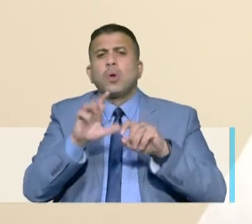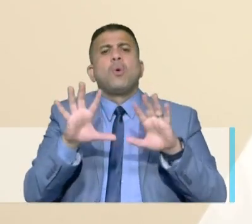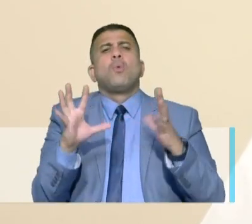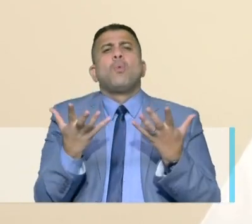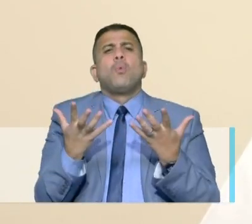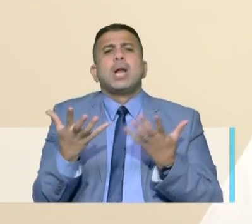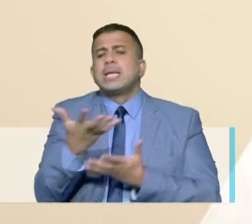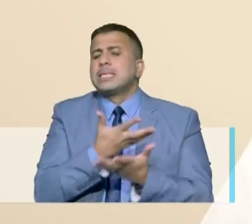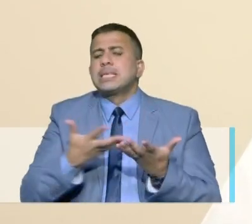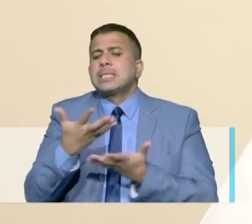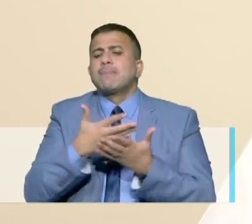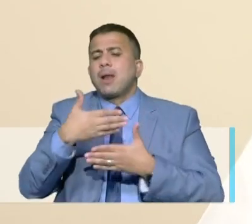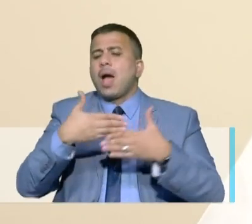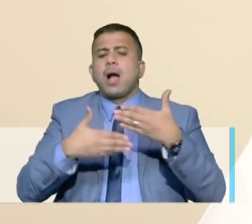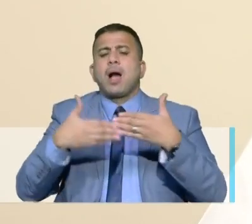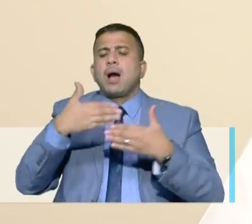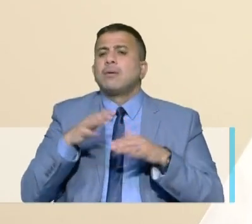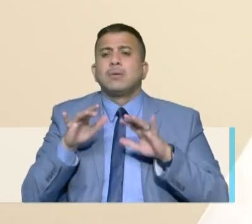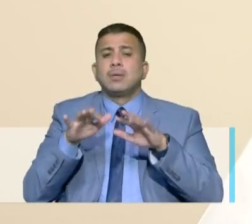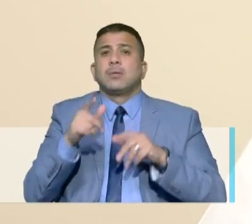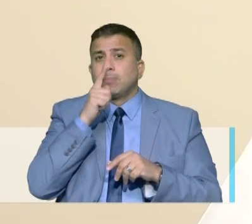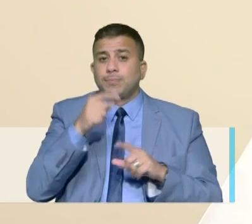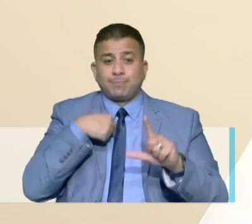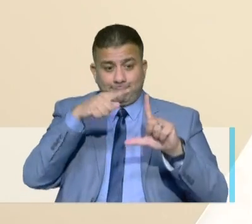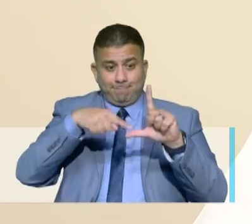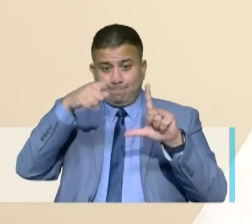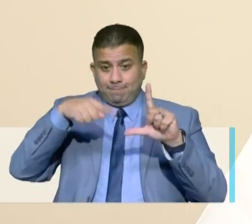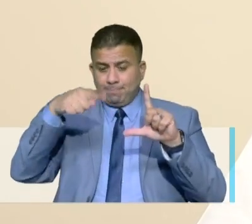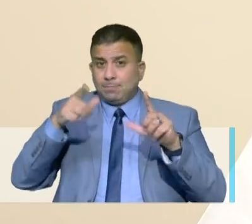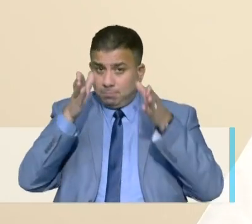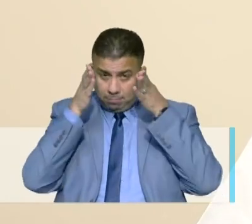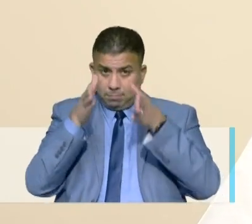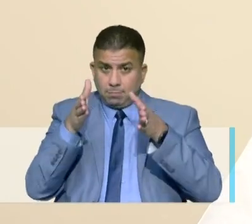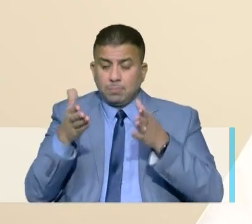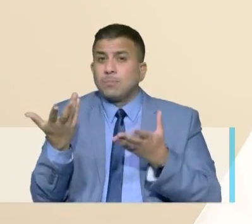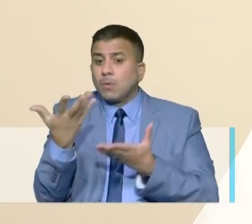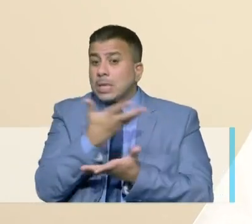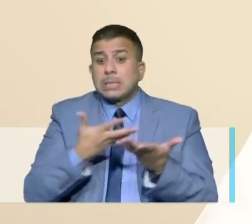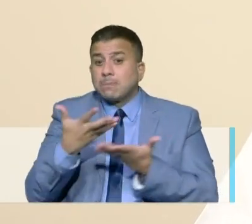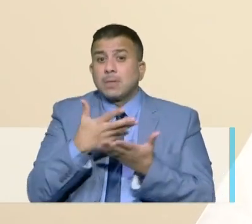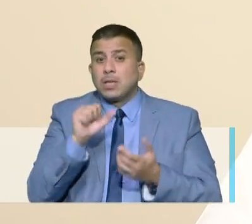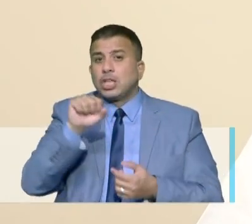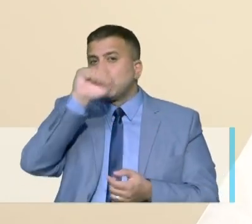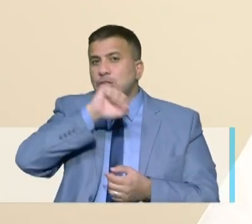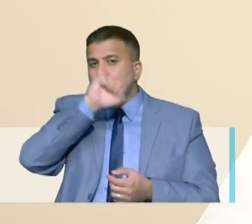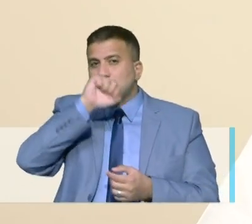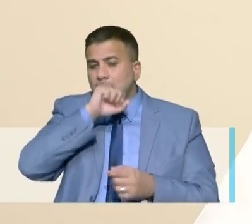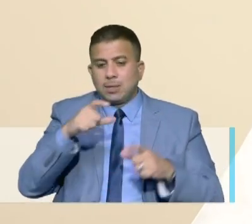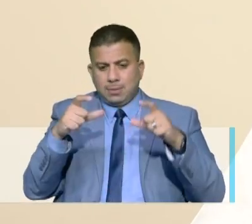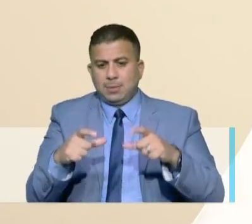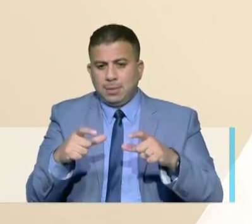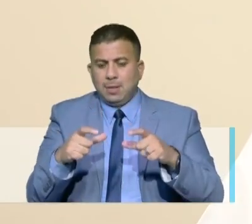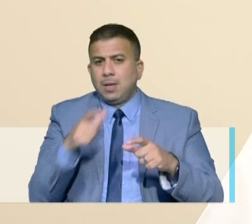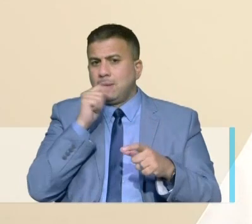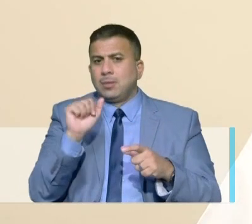توجه الاستثمار بالنسبه للعقار نحنا نقوللهم حسب الاحصائيات الموجوده تركز الاستثمار عندنا في مدينه الشارقه بالتحديد عندنا